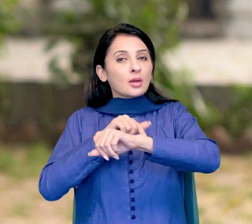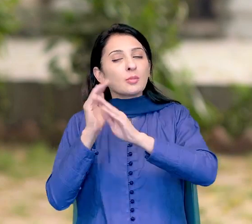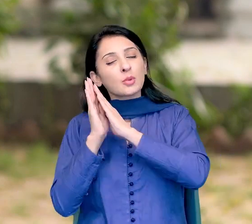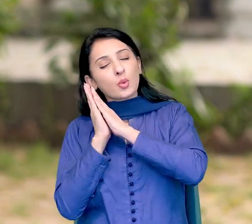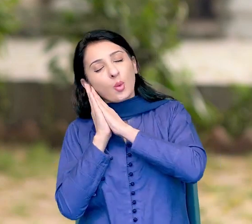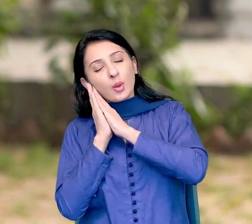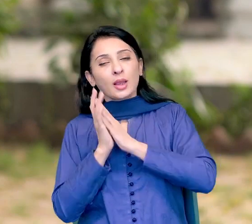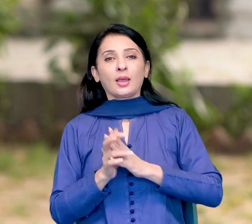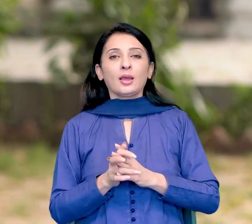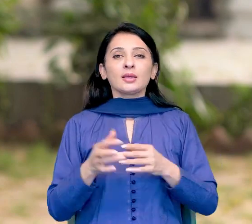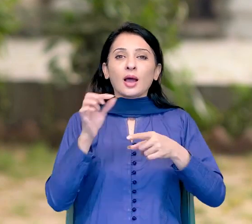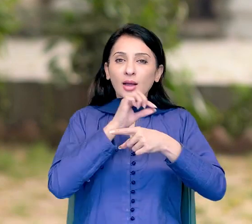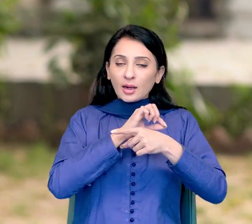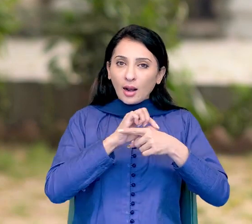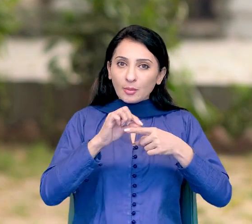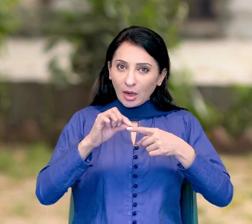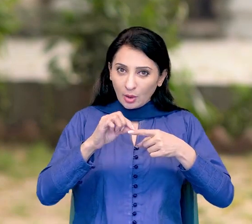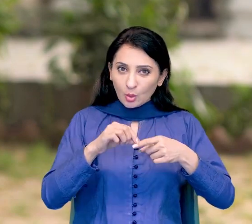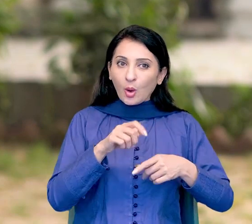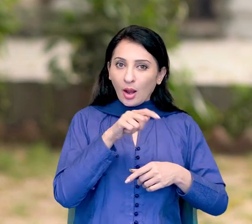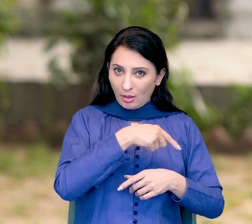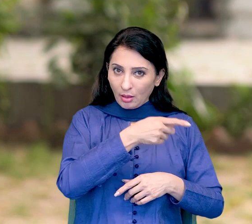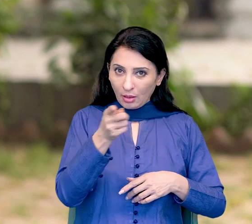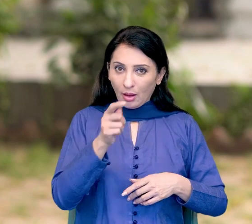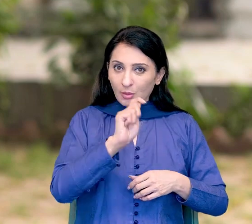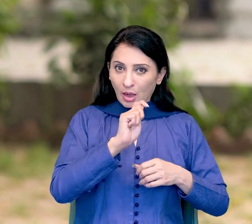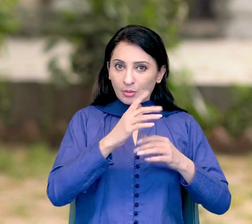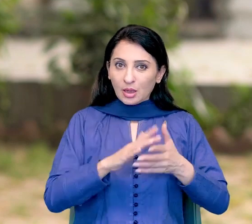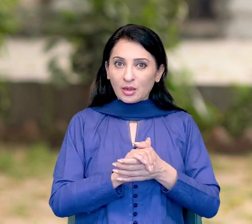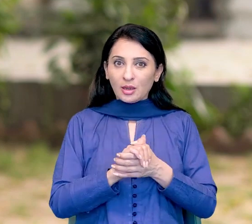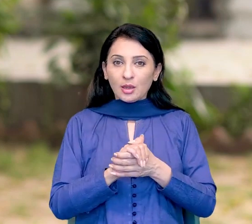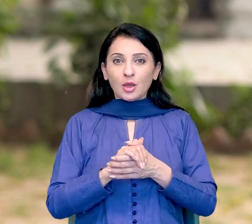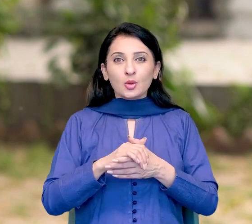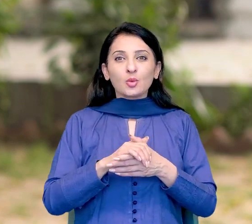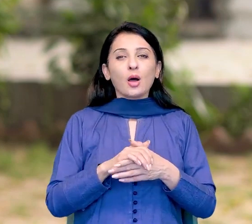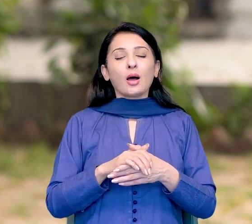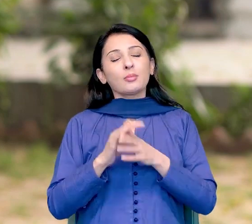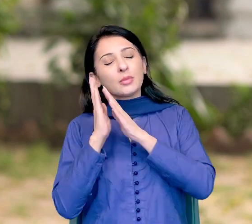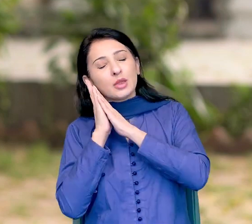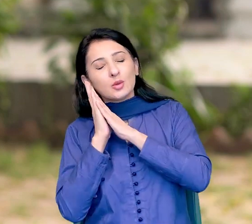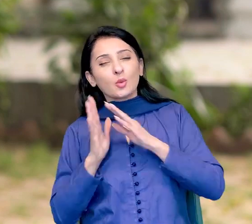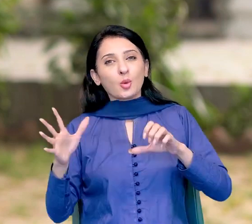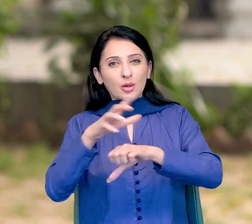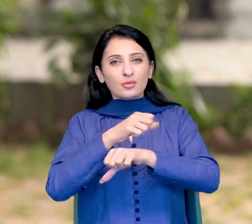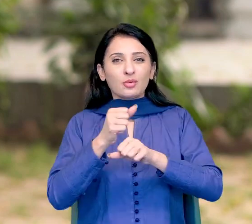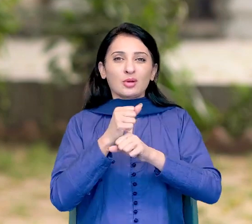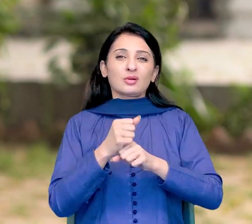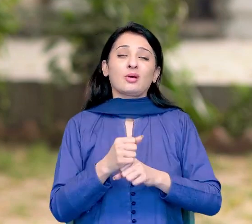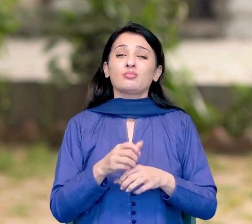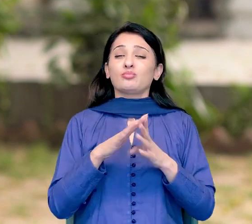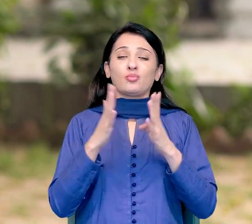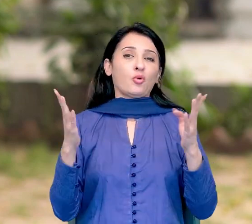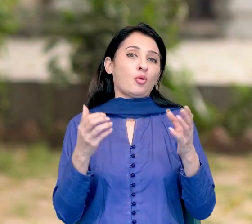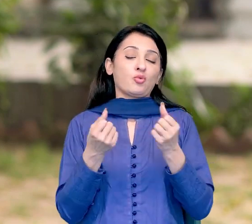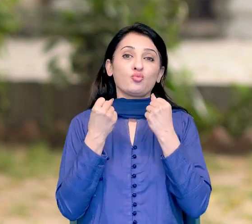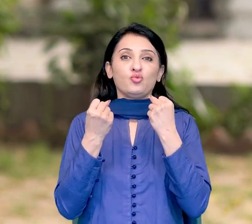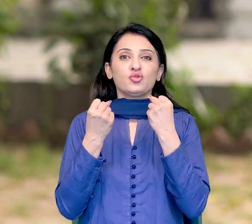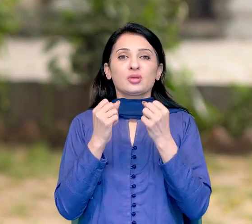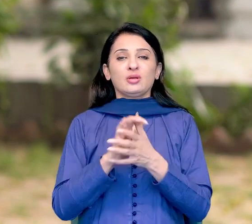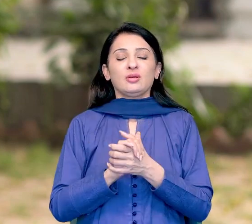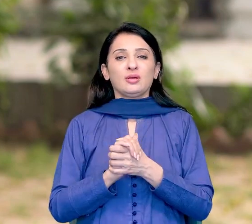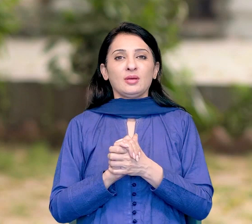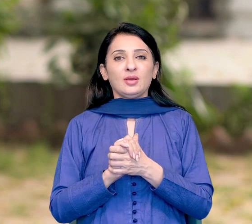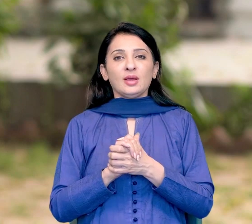شفٹ پہ کام کرتے ہیں تو آپ کے لیے ویٹ کنٹرول کرنا ایک ایڈیشنل چیلنج بن جاتا ہے، زیادہ مشکل ہو جاتا ہے. سو دا کوالٹی